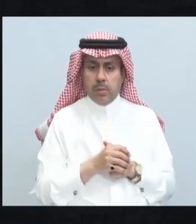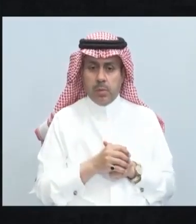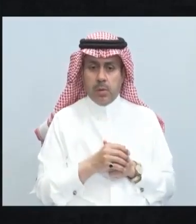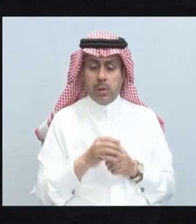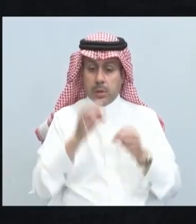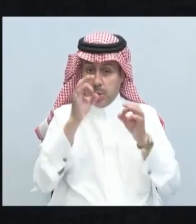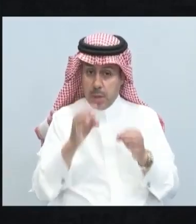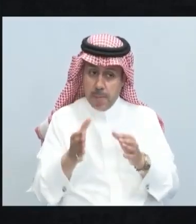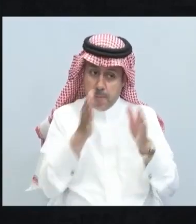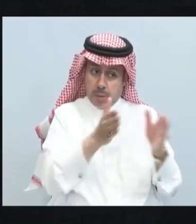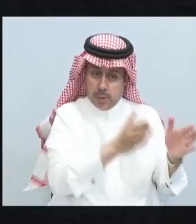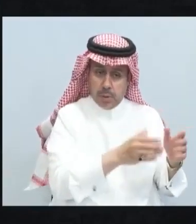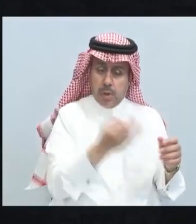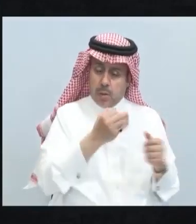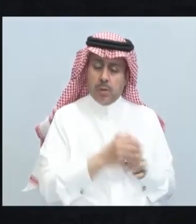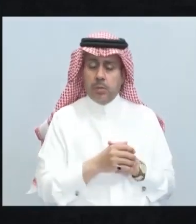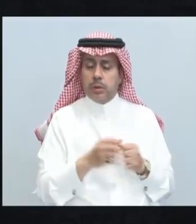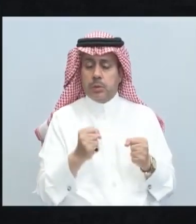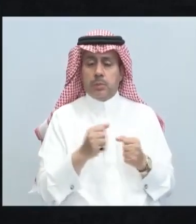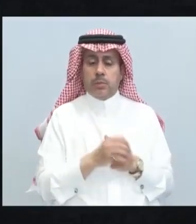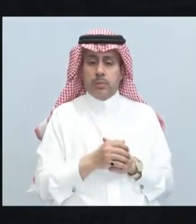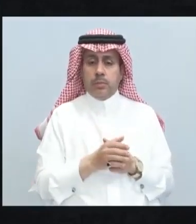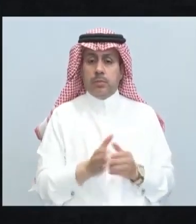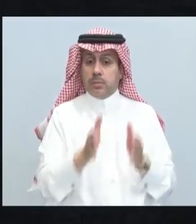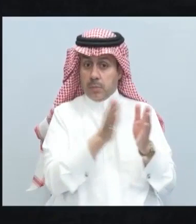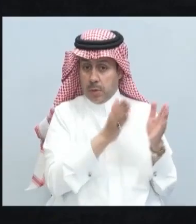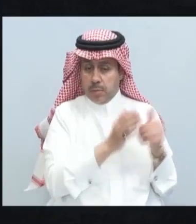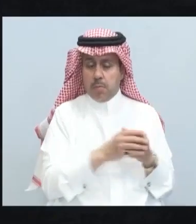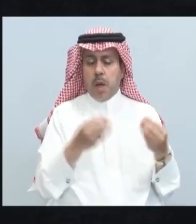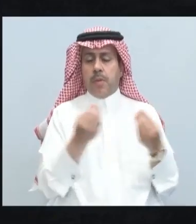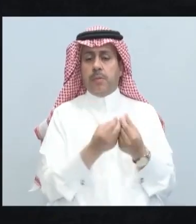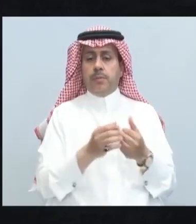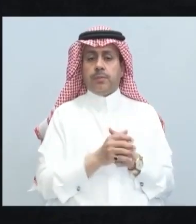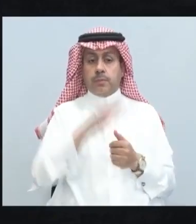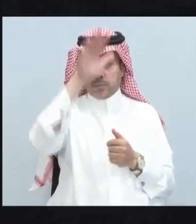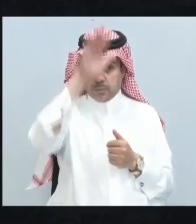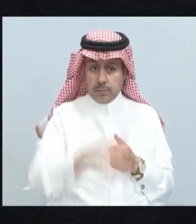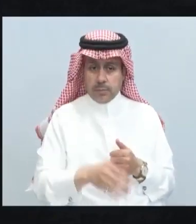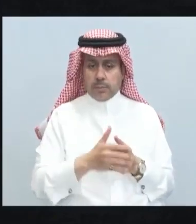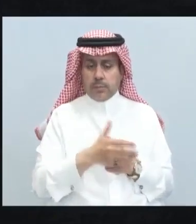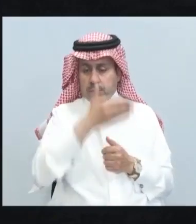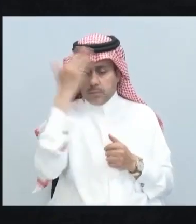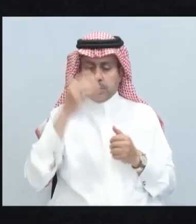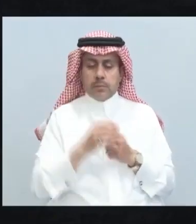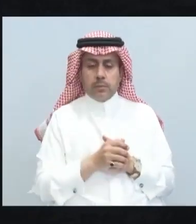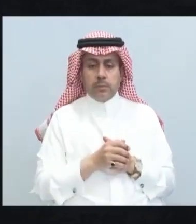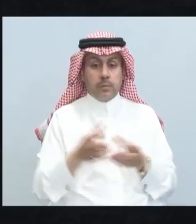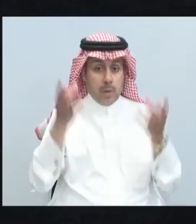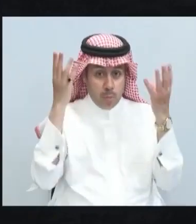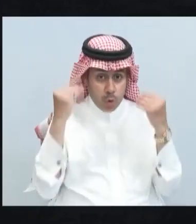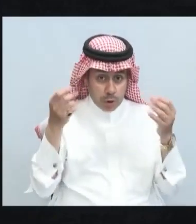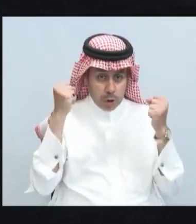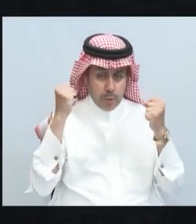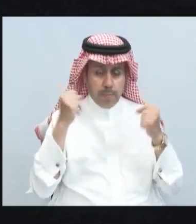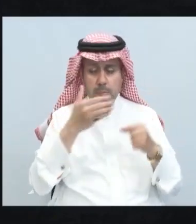ايه يقرا يقرا يقرا حتى يتقنها والتي تليها ثم يقراه مع بعض فيكون اتقان اكثر لذلك المراجعه اشد